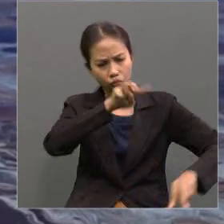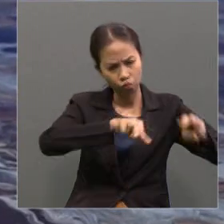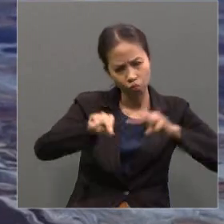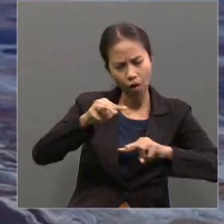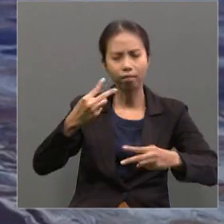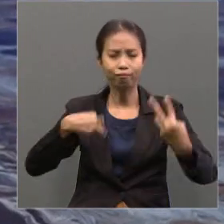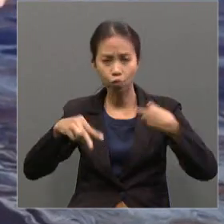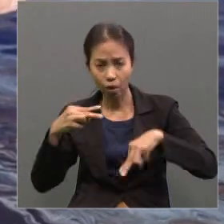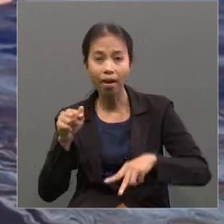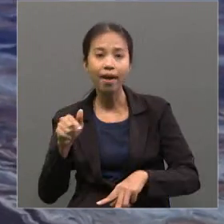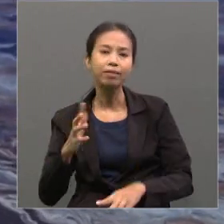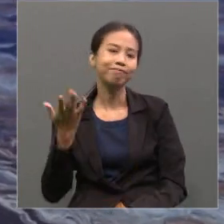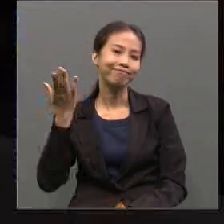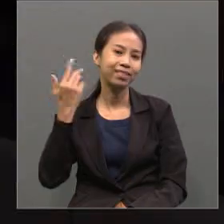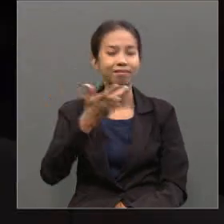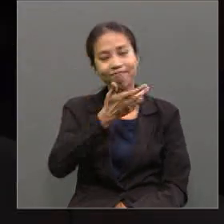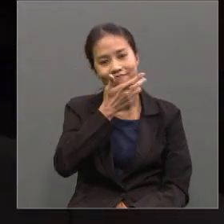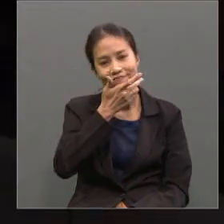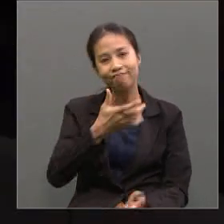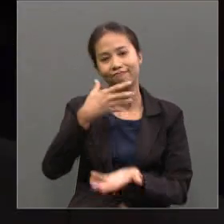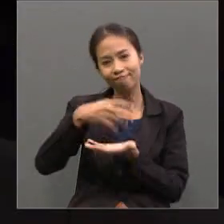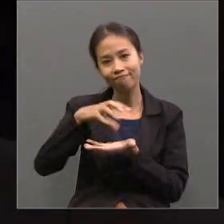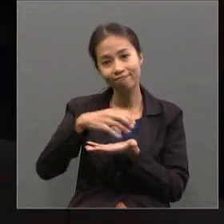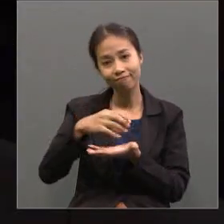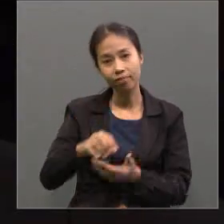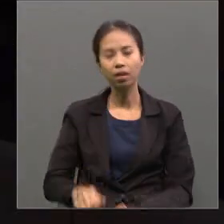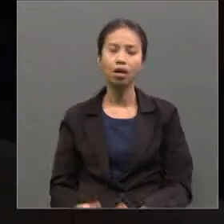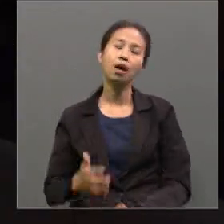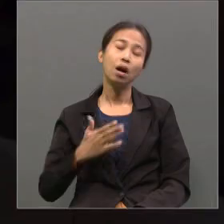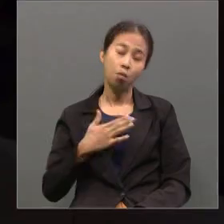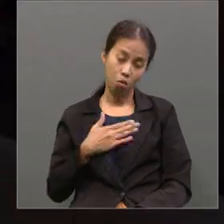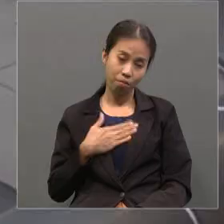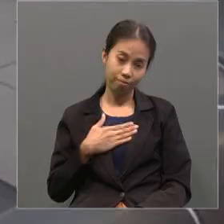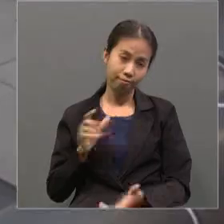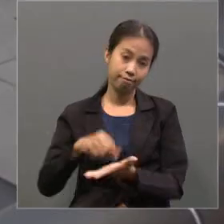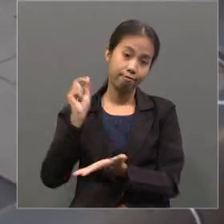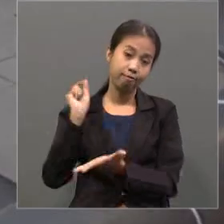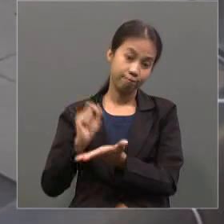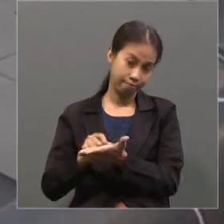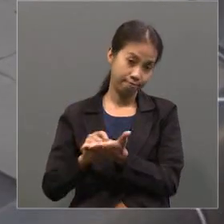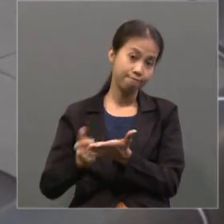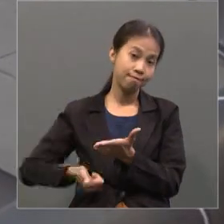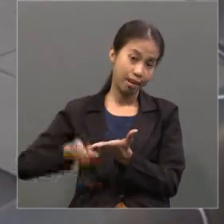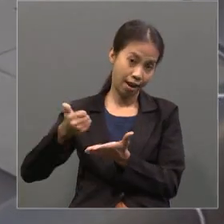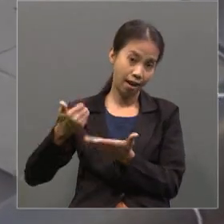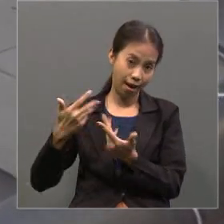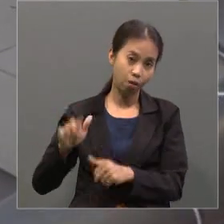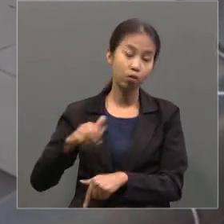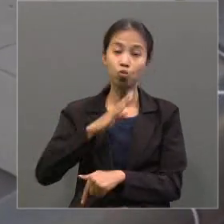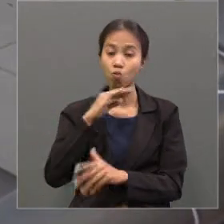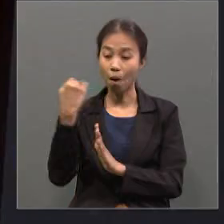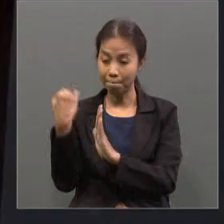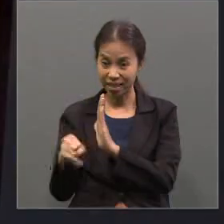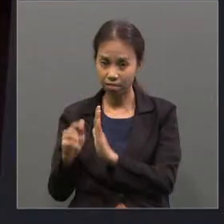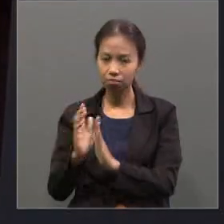ราะว่าอย่างเมื่อสักครู่นี้ฟังคุณอนุทินให้สัมภาษณ์บอกแล้วไงในเมื่อผมเซ็นร่างกฎกระทรวงได ้ ผมก็ยกเลิกได้นะ